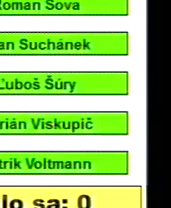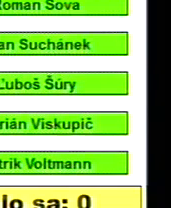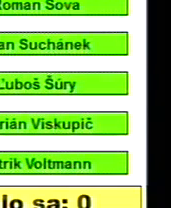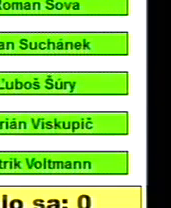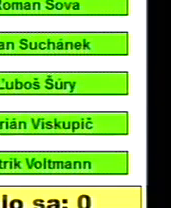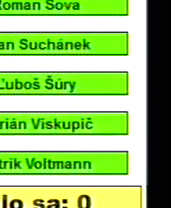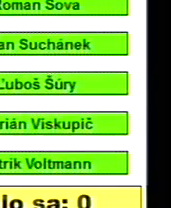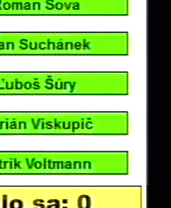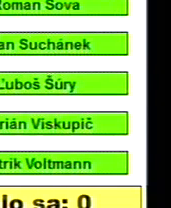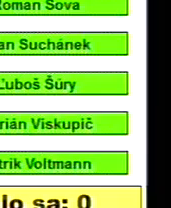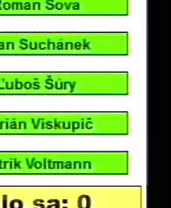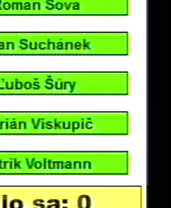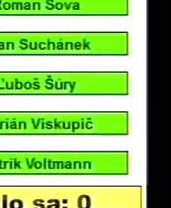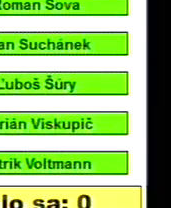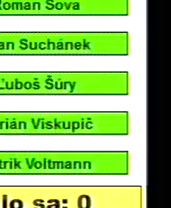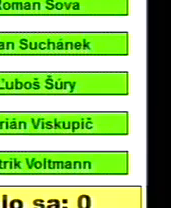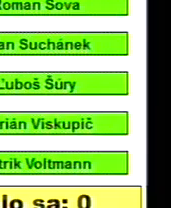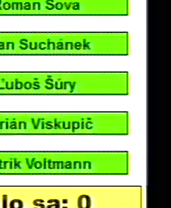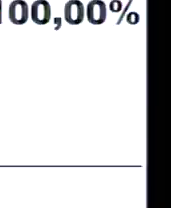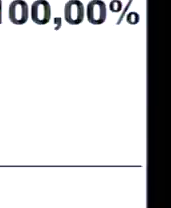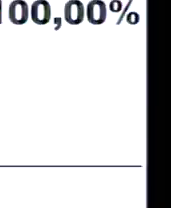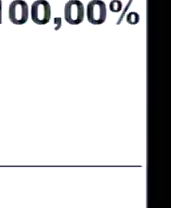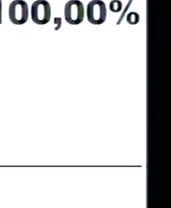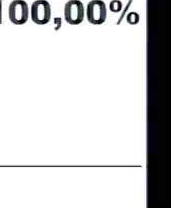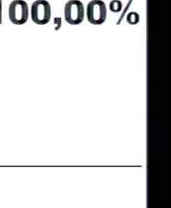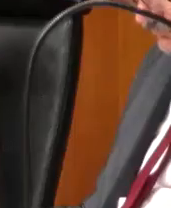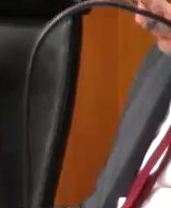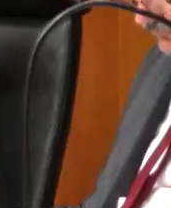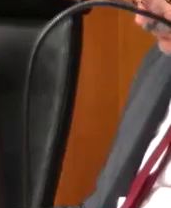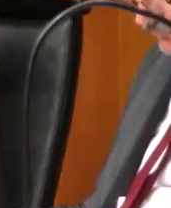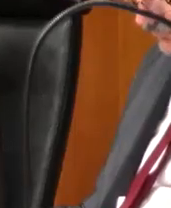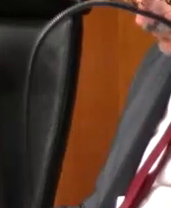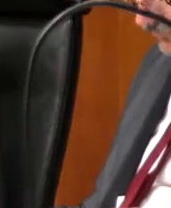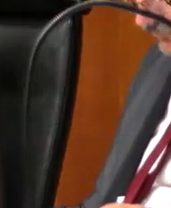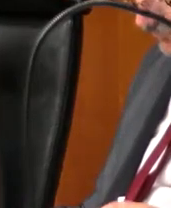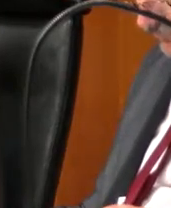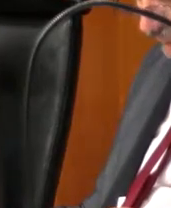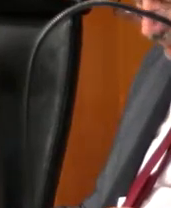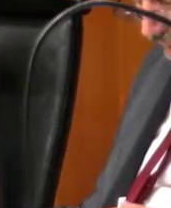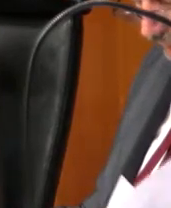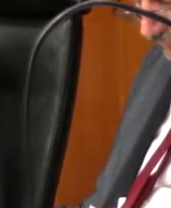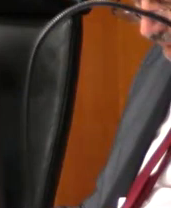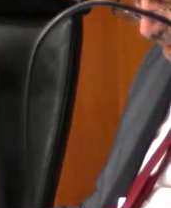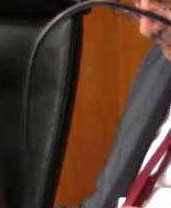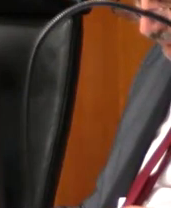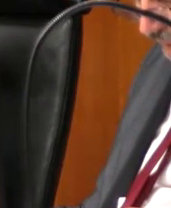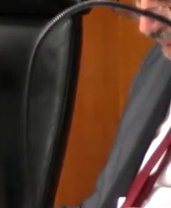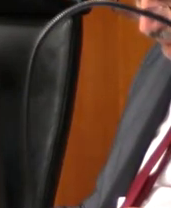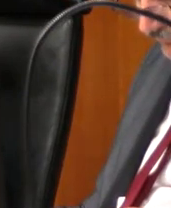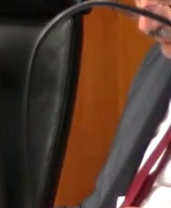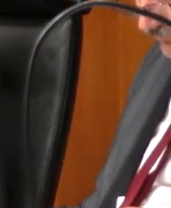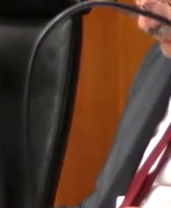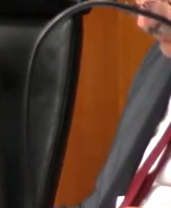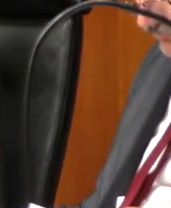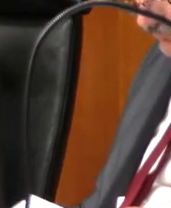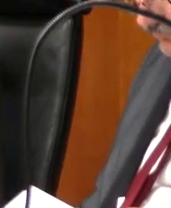Konštatujem, že uznesenie bolo prijaté jednomyselne 36 hlasmi za, z 36 prítomných. Veľmi pekne ďakujem